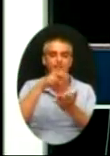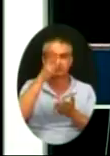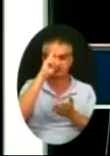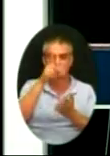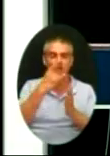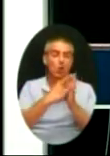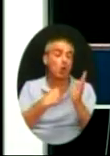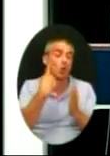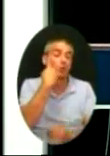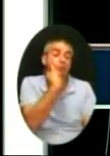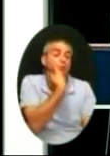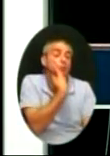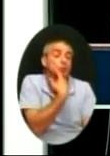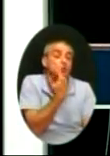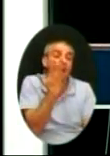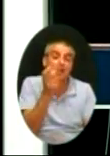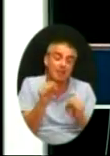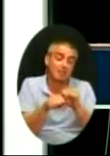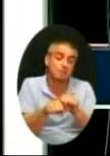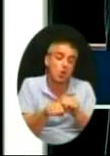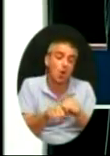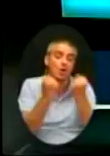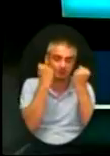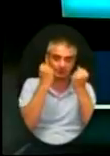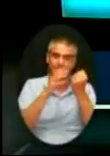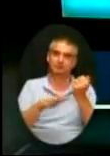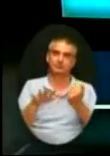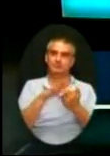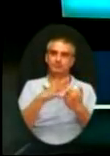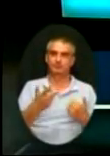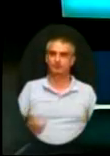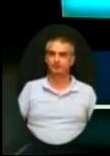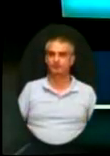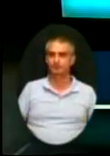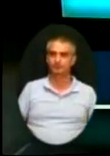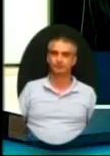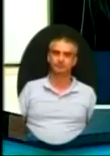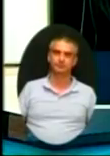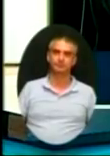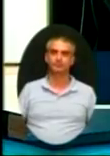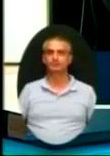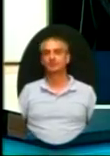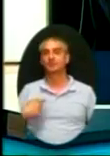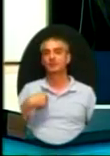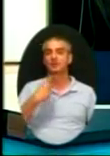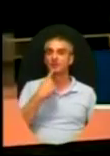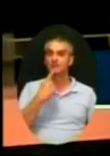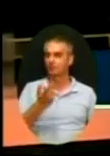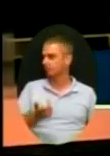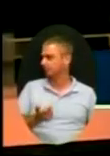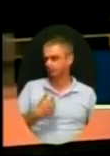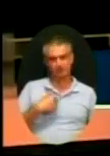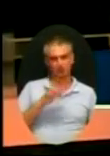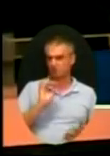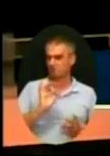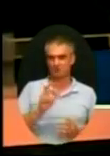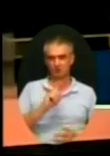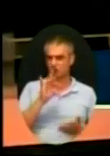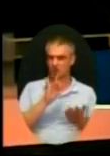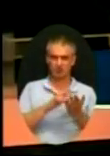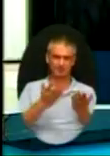זה חוק מושחת שמשחית את המציאות. אתה לוקח את זה למקום לא רלוונטי. אני אומר שאנחנו לא שם, אנחנו במקום